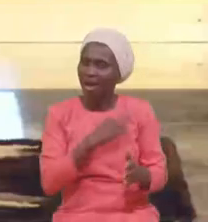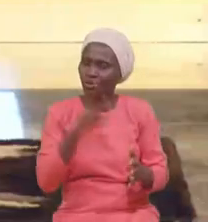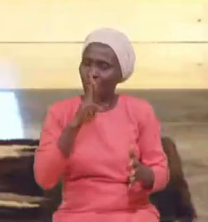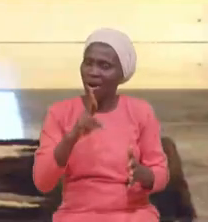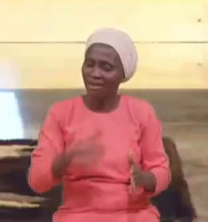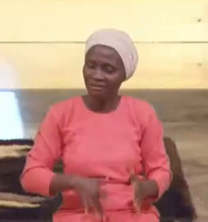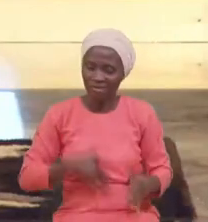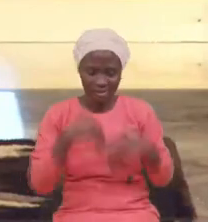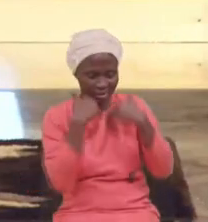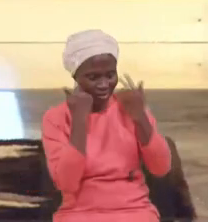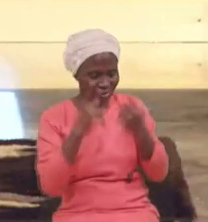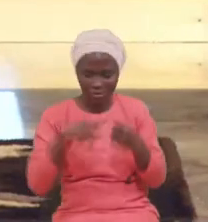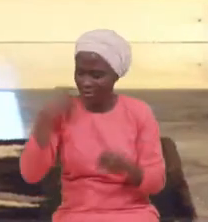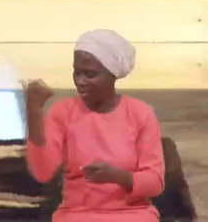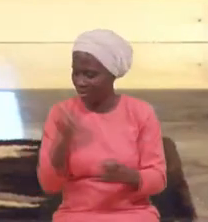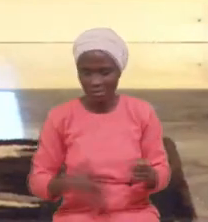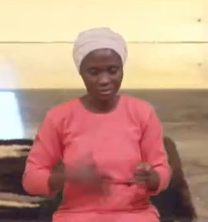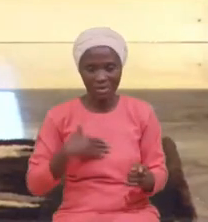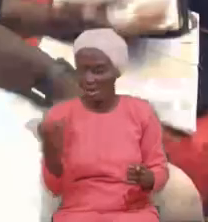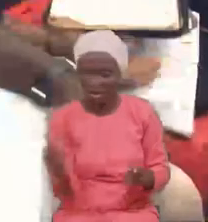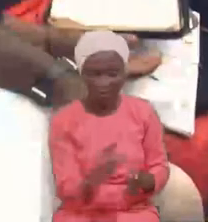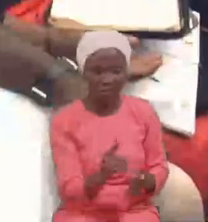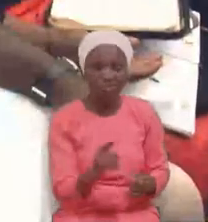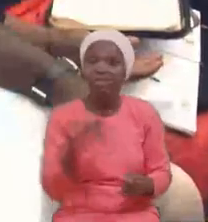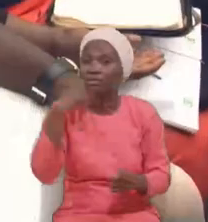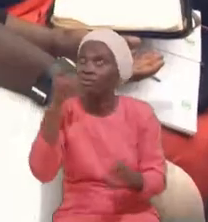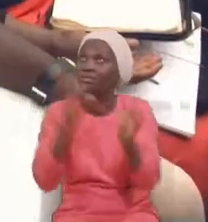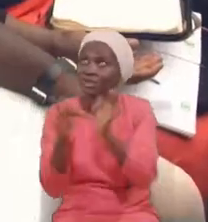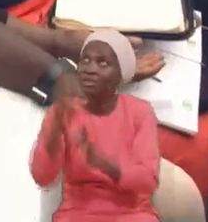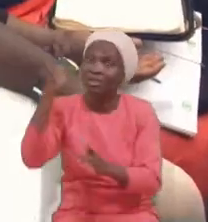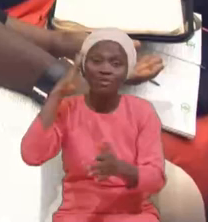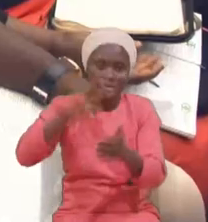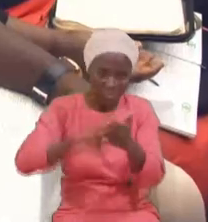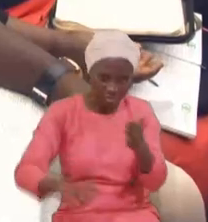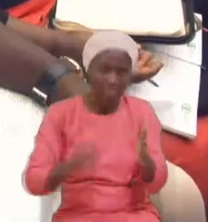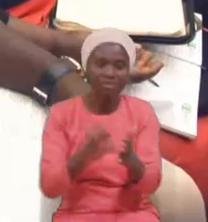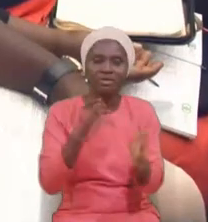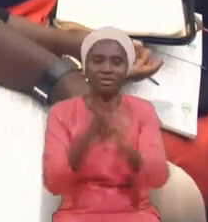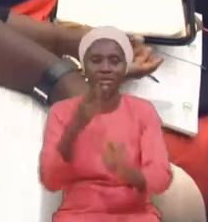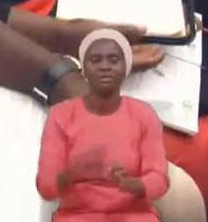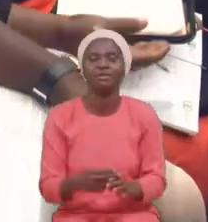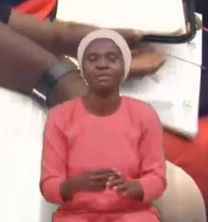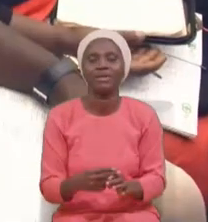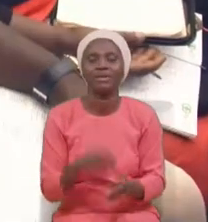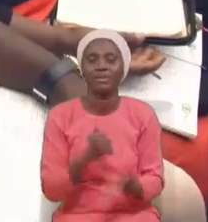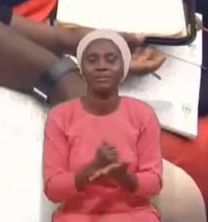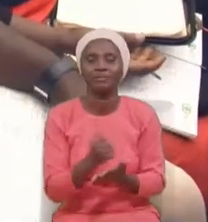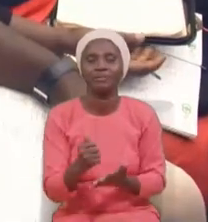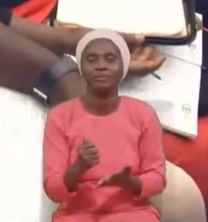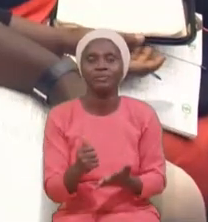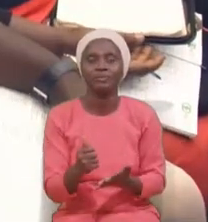tu as honte d'en parler à quelqu'un, il faut en parler à Jésus. Il va l'ôter. Il faut en parler à Jésus, il va